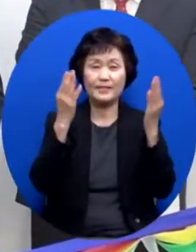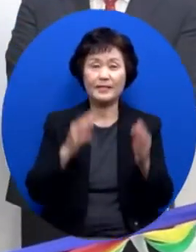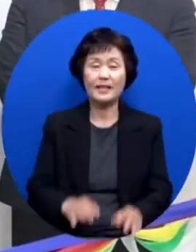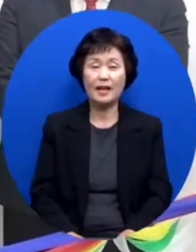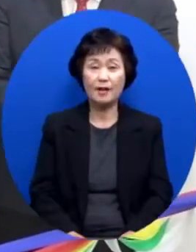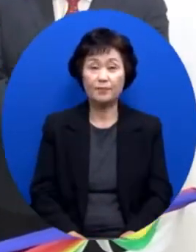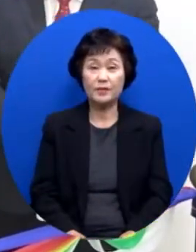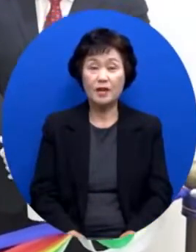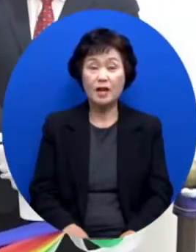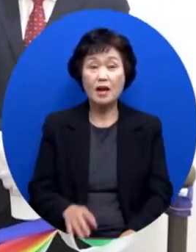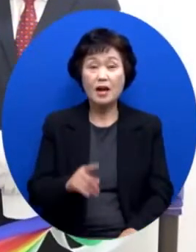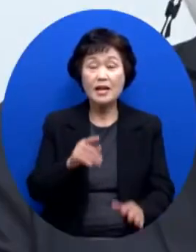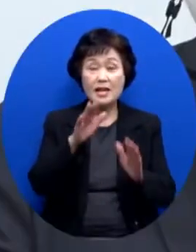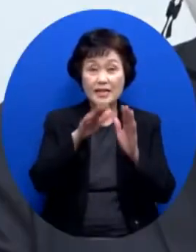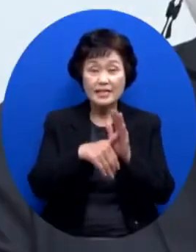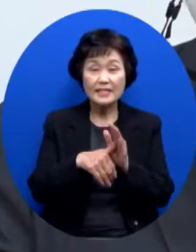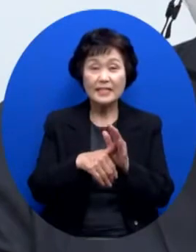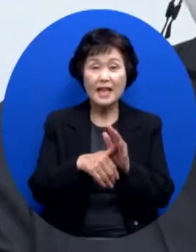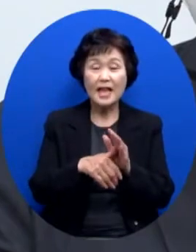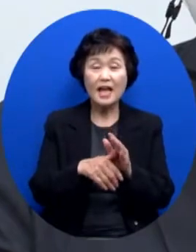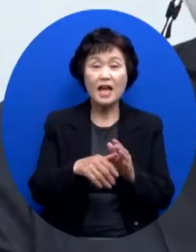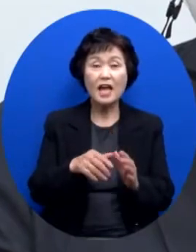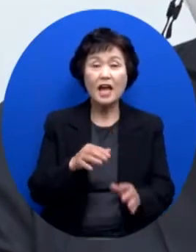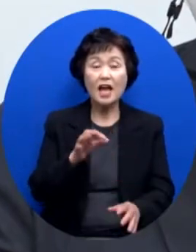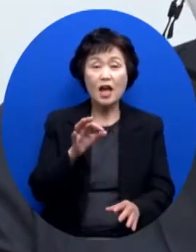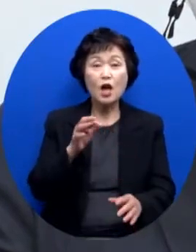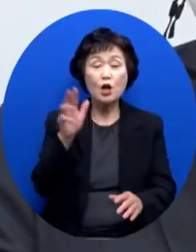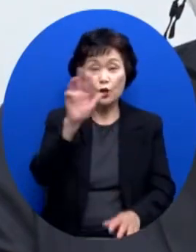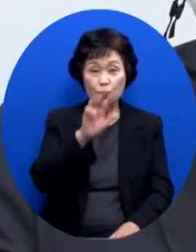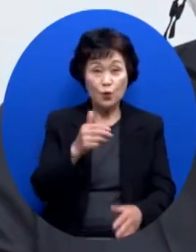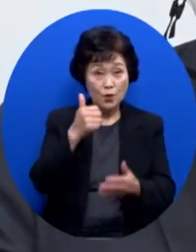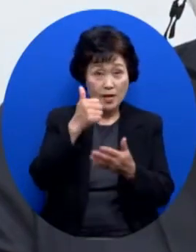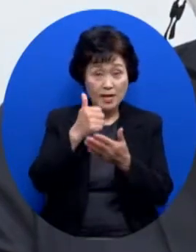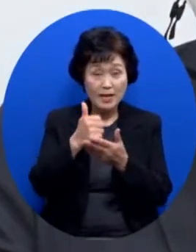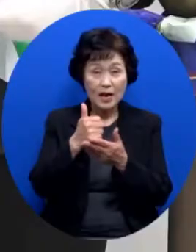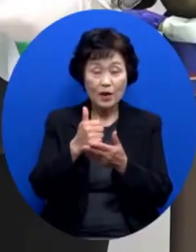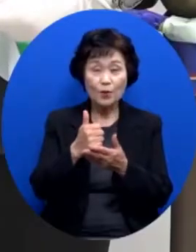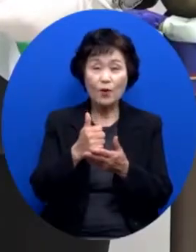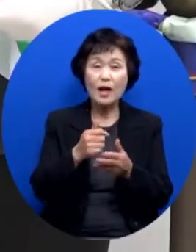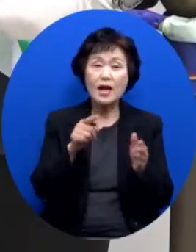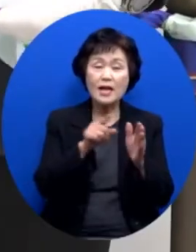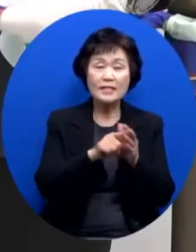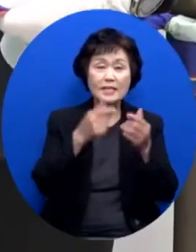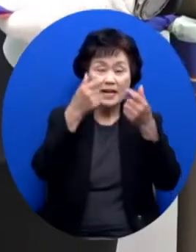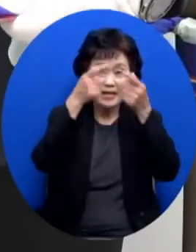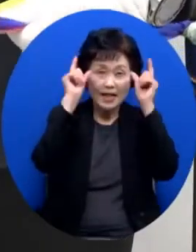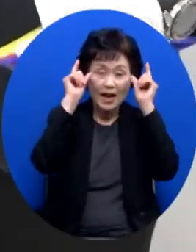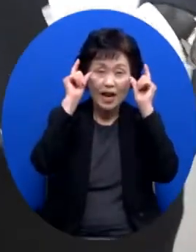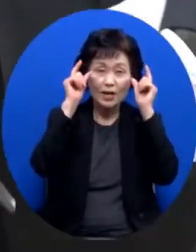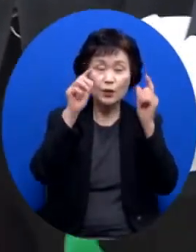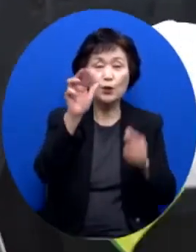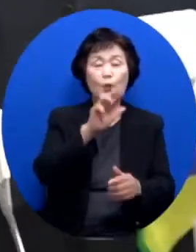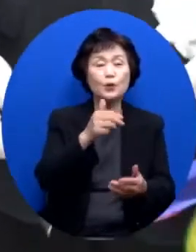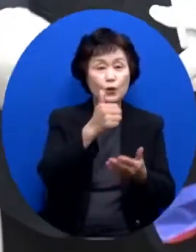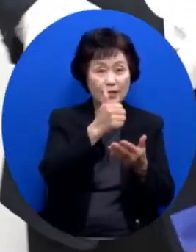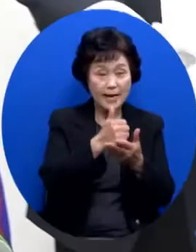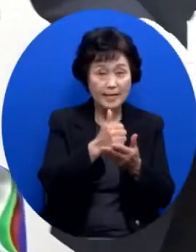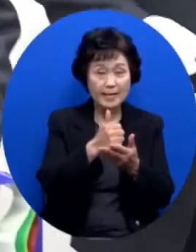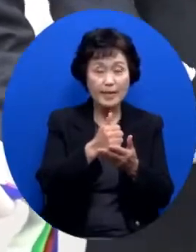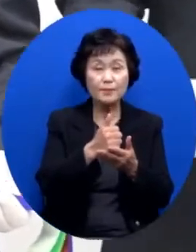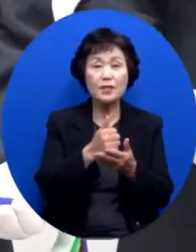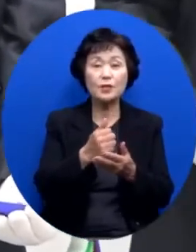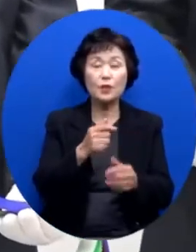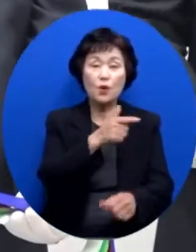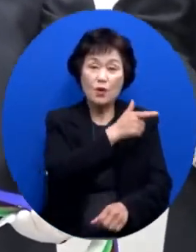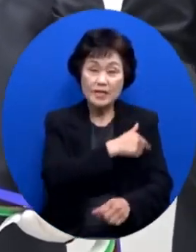개관식에는 예장 합신 총의 김 원광 총회장을 비롯해 합동신학대학원대학교 김 화교 총장과 박사 며